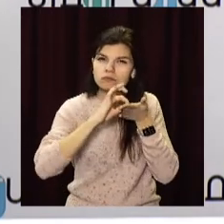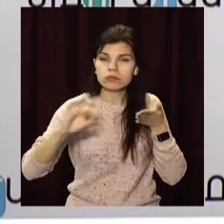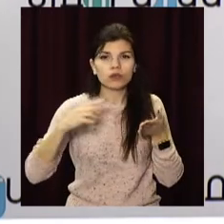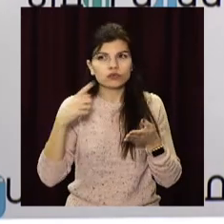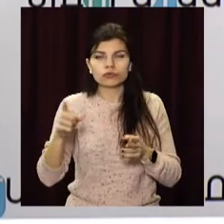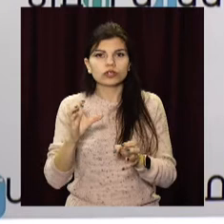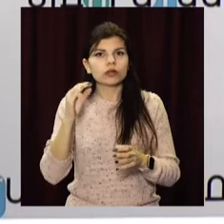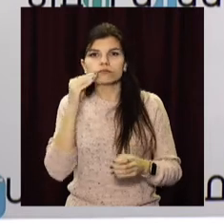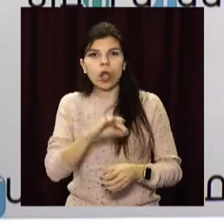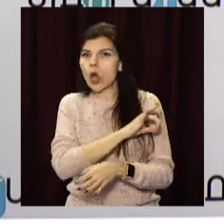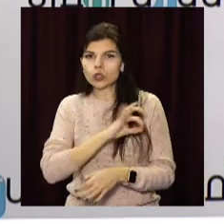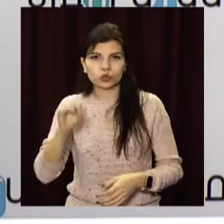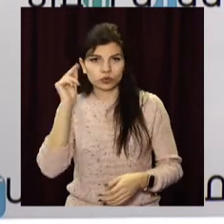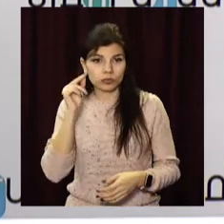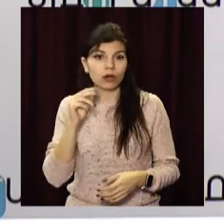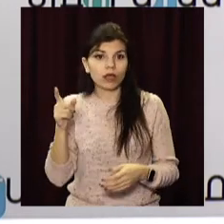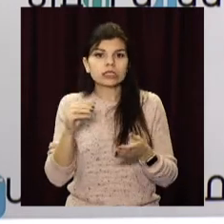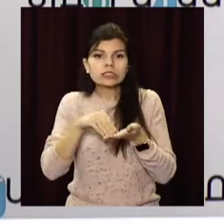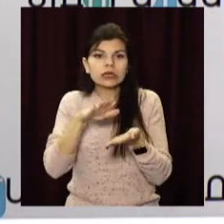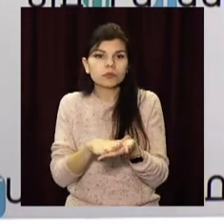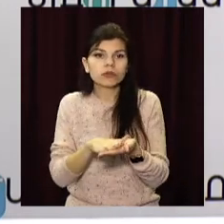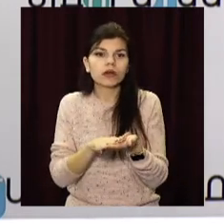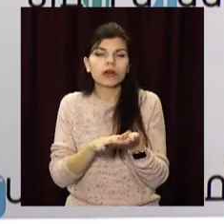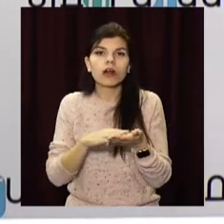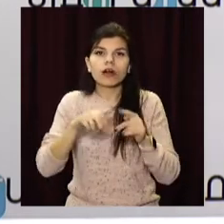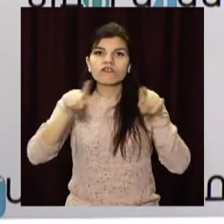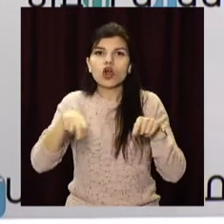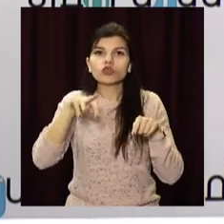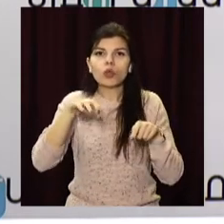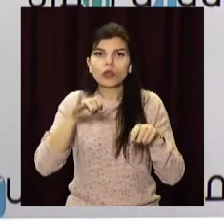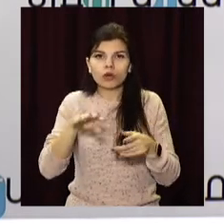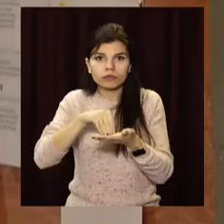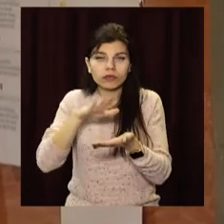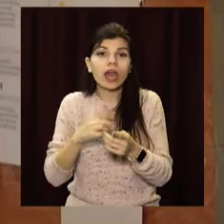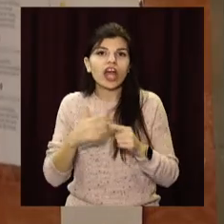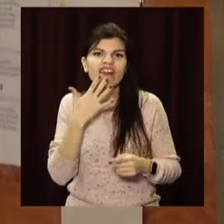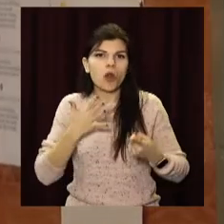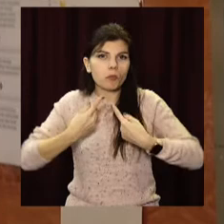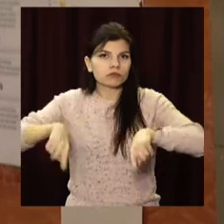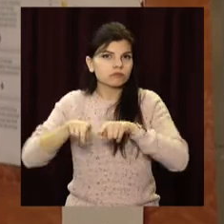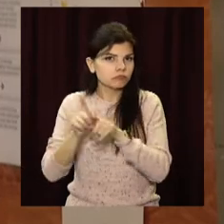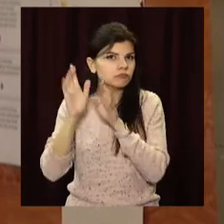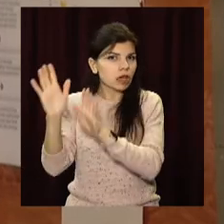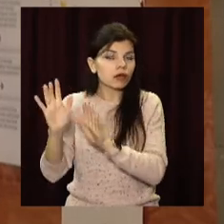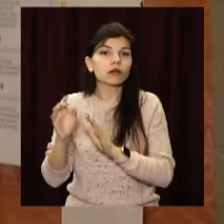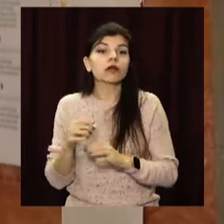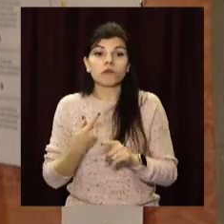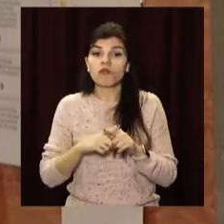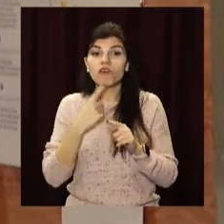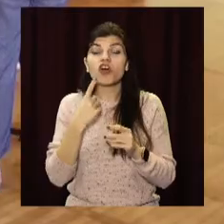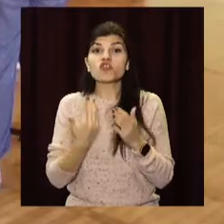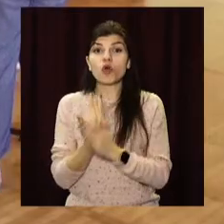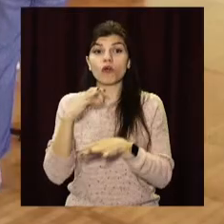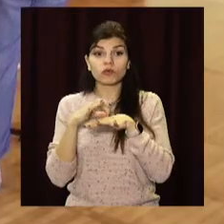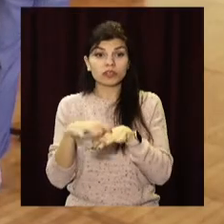студенти стимулюються, і вони заносяться спеціальні там у відомості в додаток європейського зразка. Нововведення не настільки серйозні, кажуть